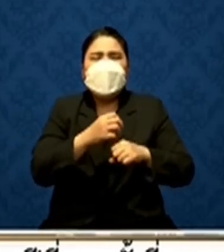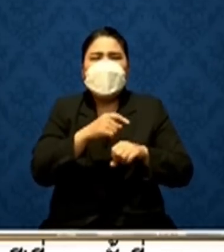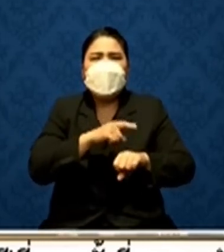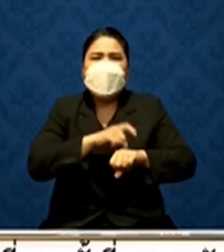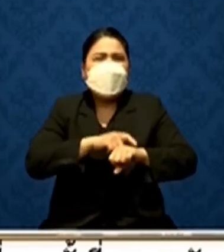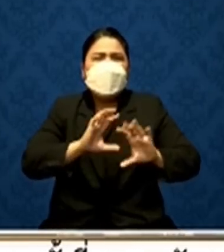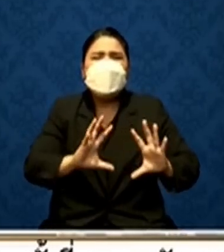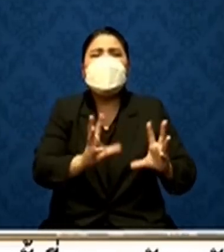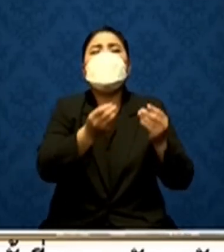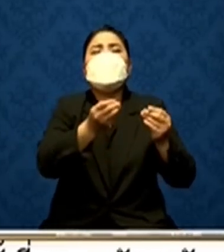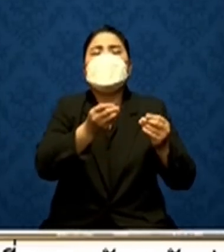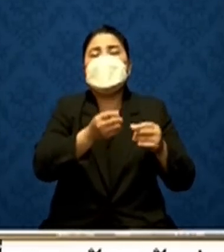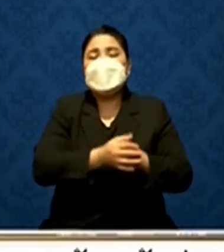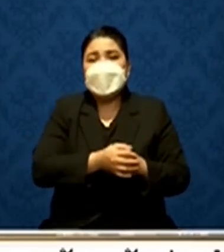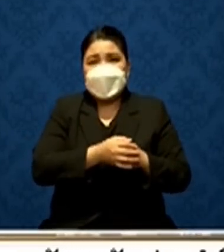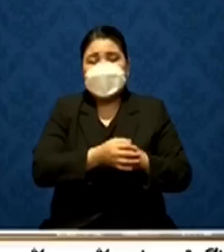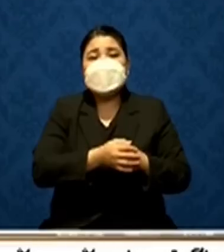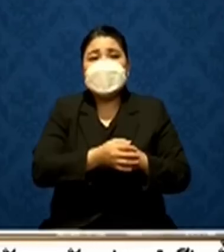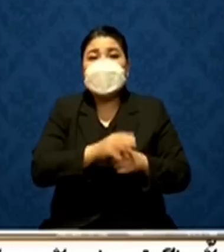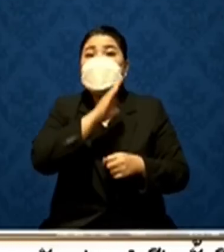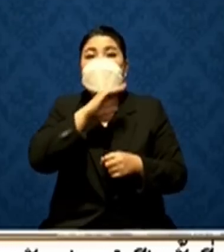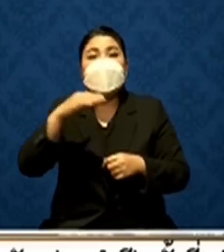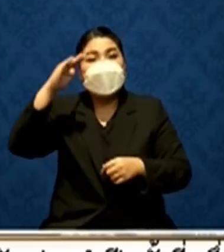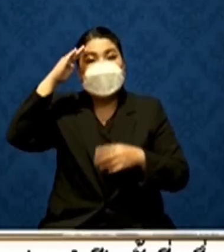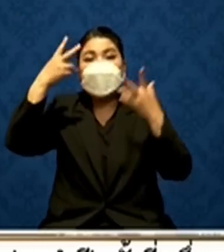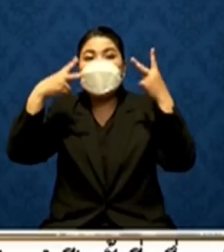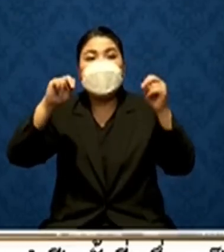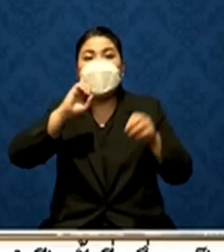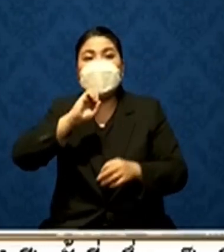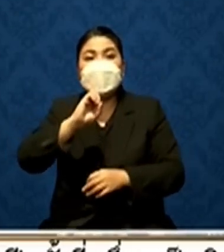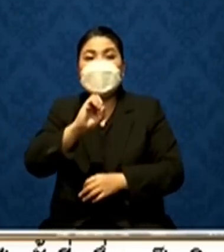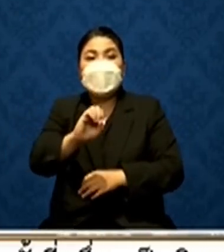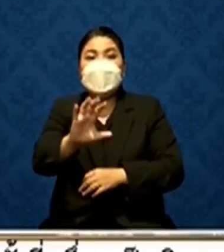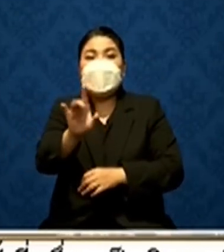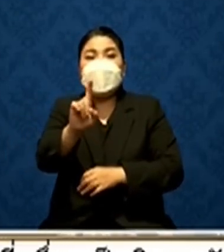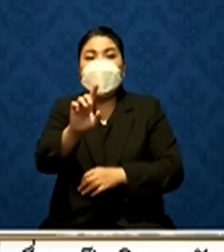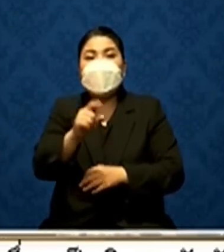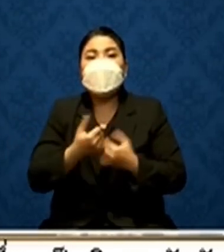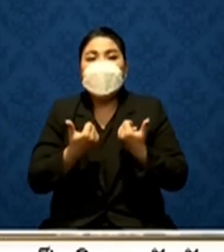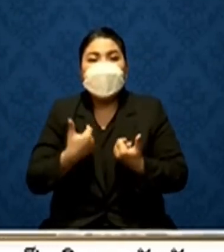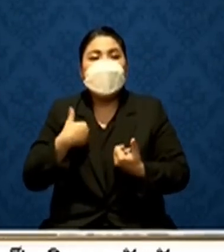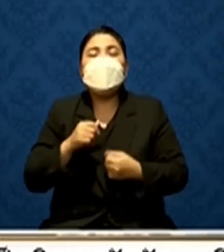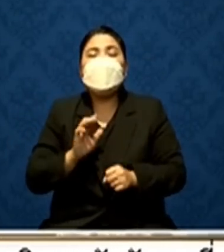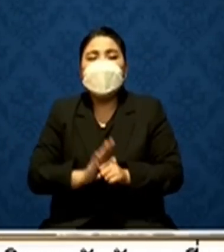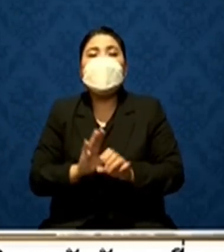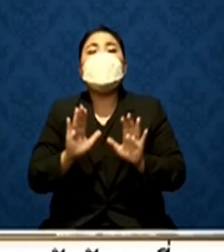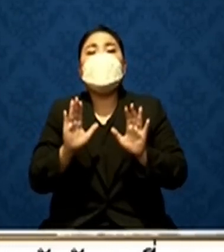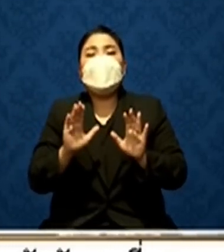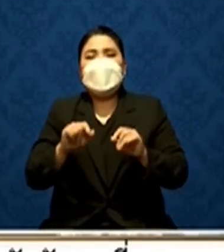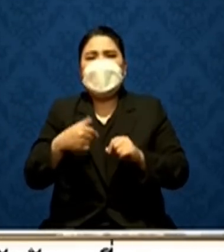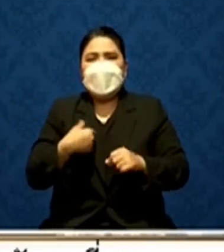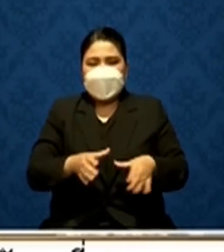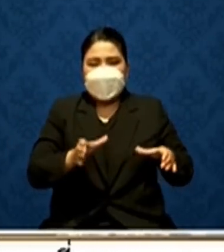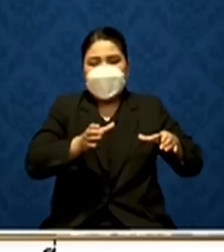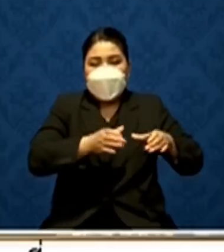ก็ถอดท่านไม่มีจิตสำนึกที่จะบอกกับพี่น้องประชาชนว่าท่านพอแล้วและนั่งร้านที่